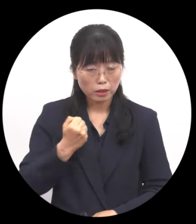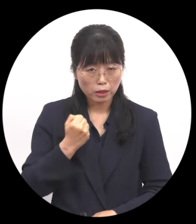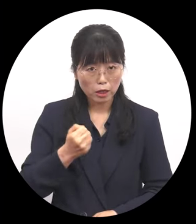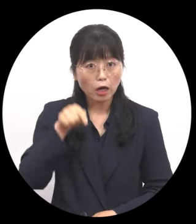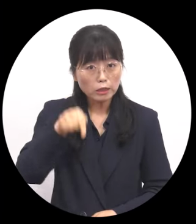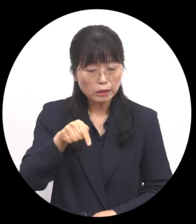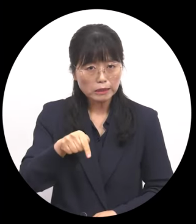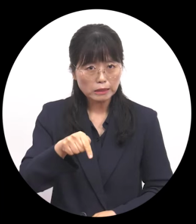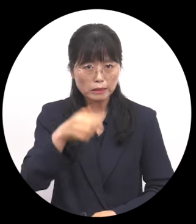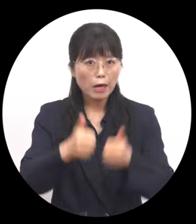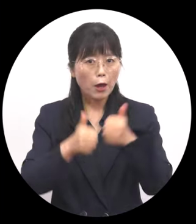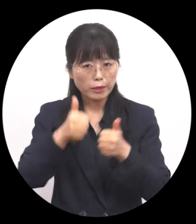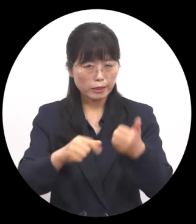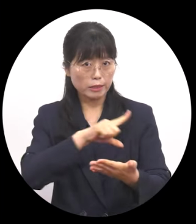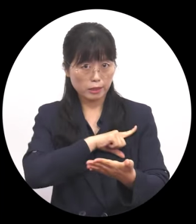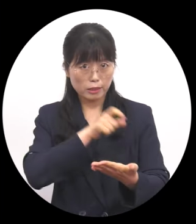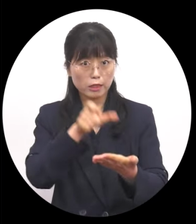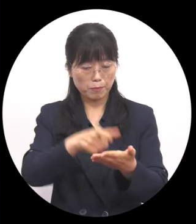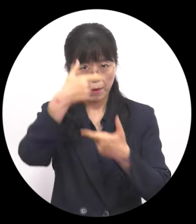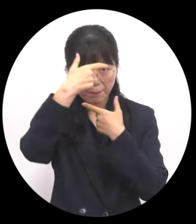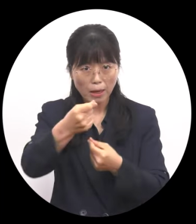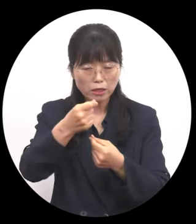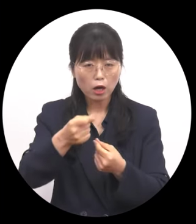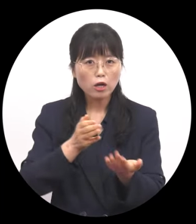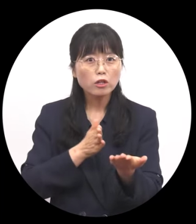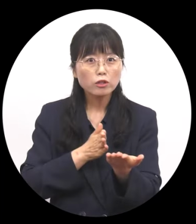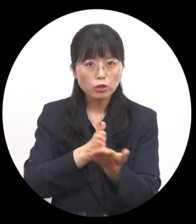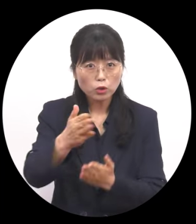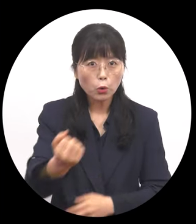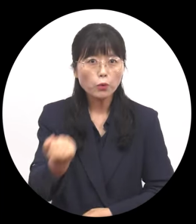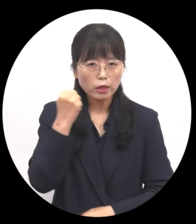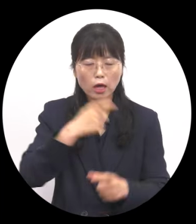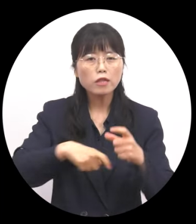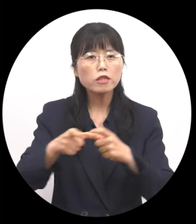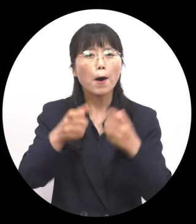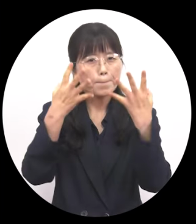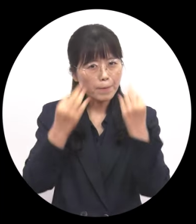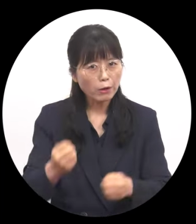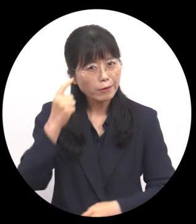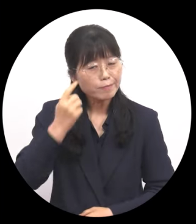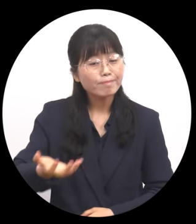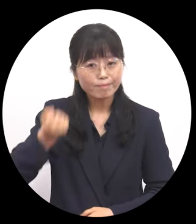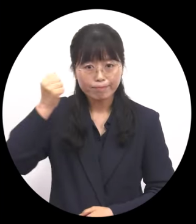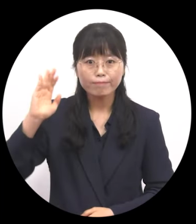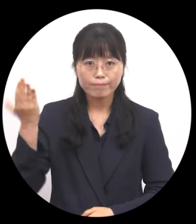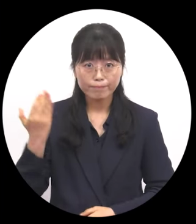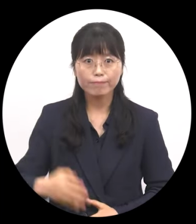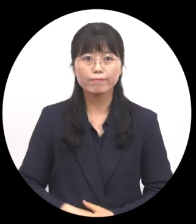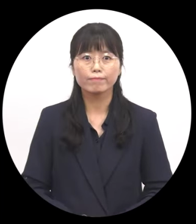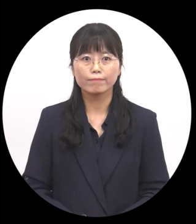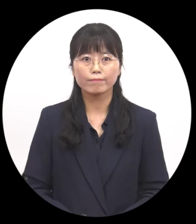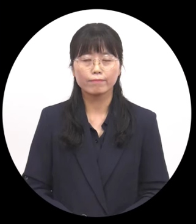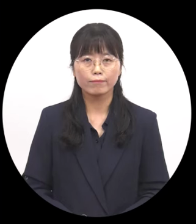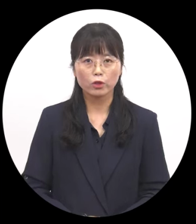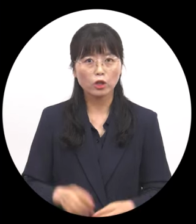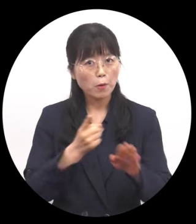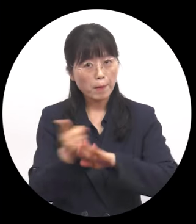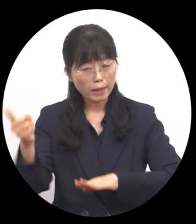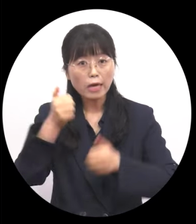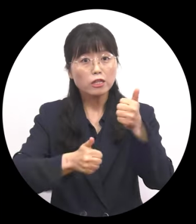잠재능력이라고 하는 전형 명칭에 맞춰서 진로 역량의 비중이 조금 높구나라고 생각하시면 되고요. 그